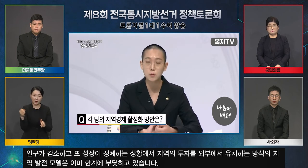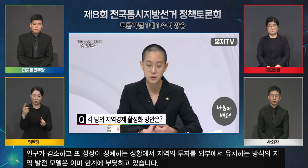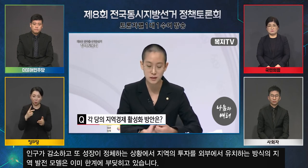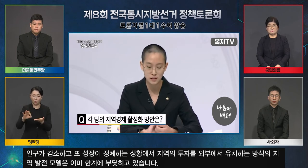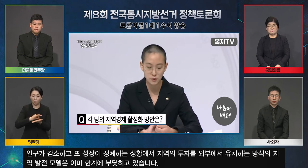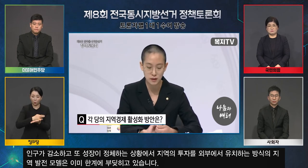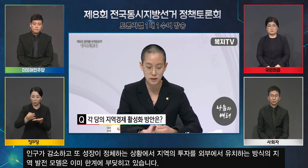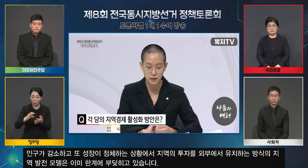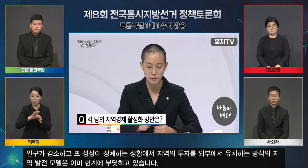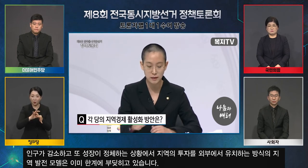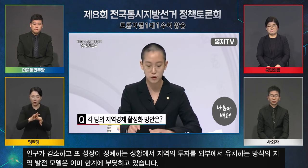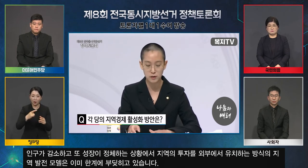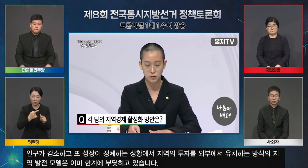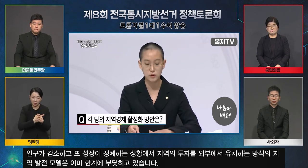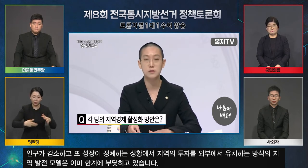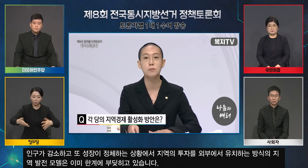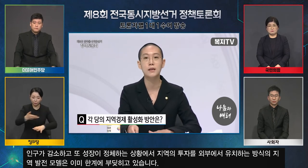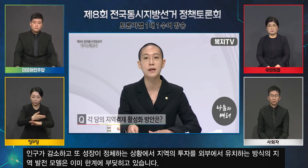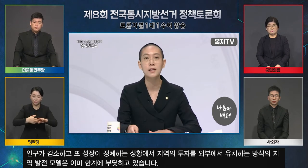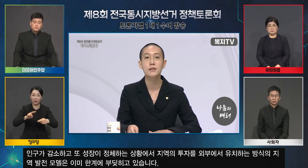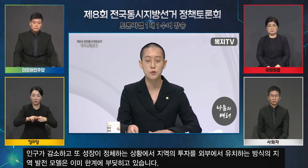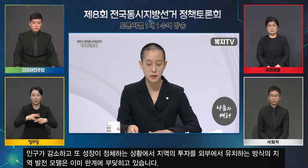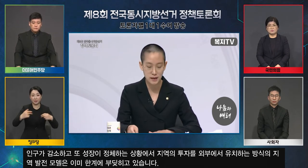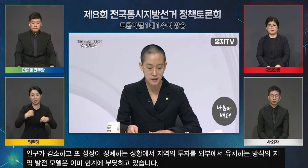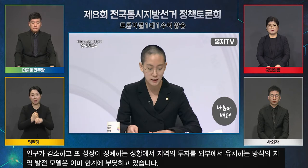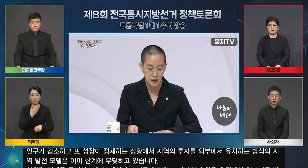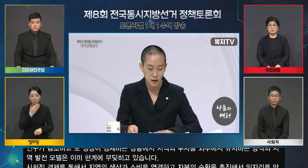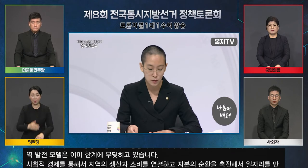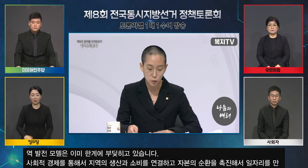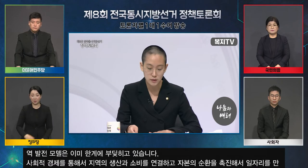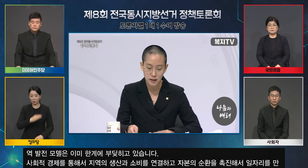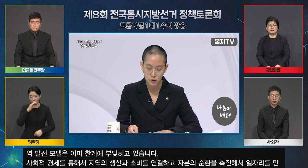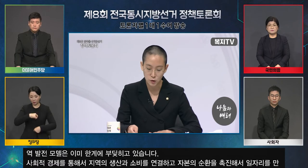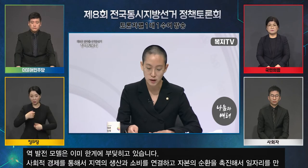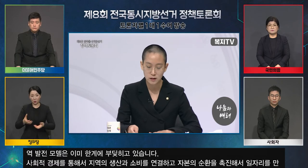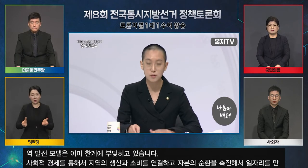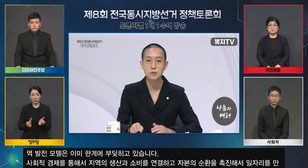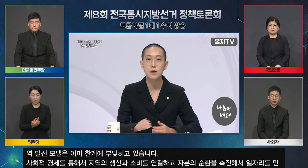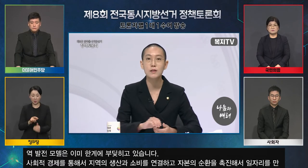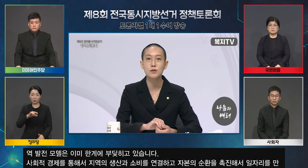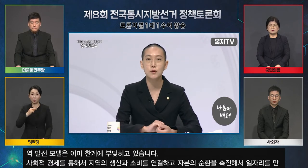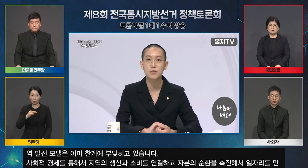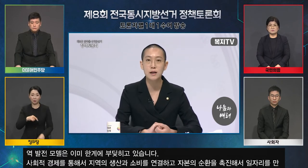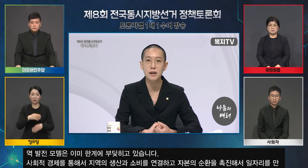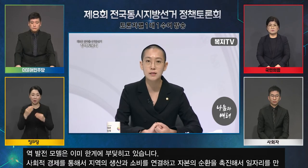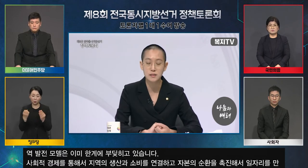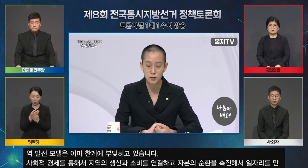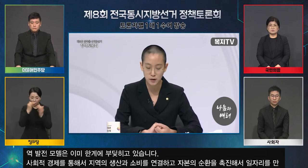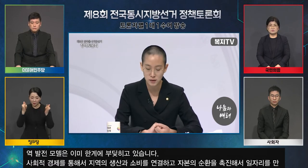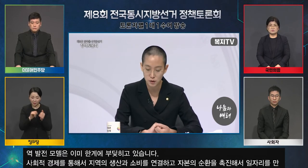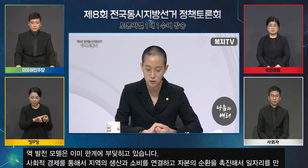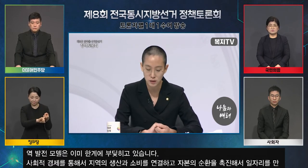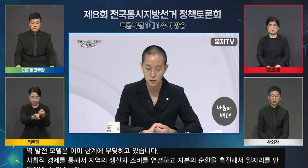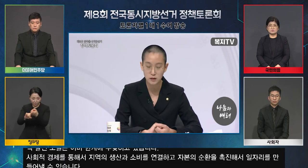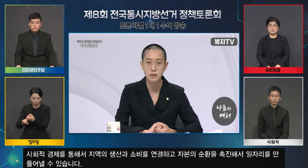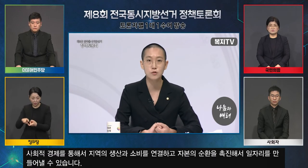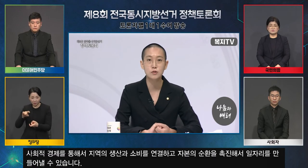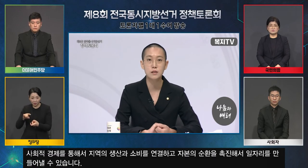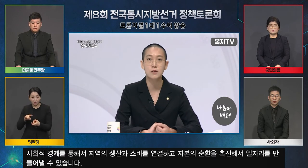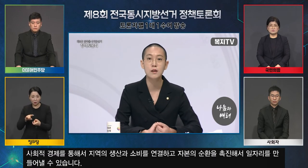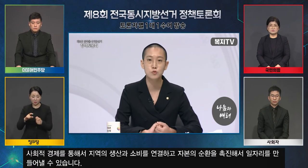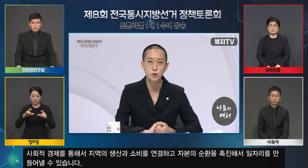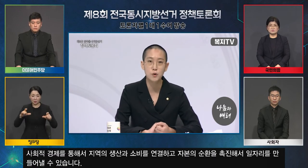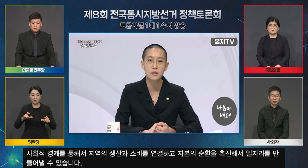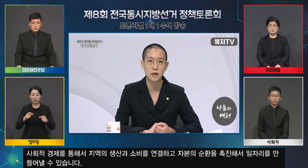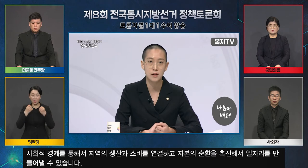순환을 촉진해서 일자리를 만들어낼 수 있습니다. 정의당은 녹색 전환, 그리고 사회적 연대가 지역의 새로운 기회를